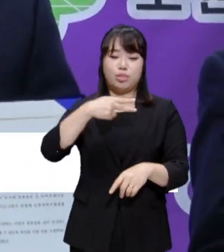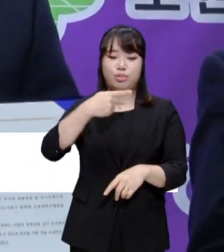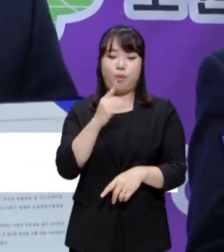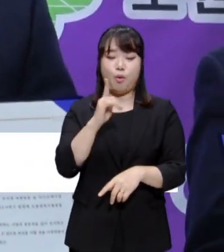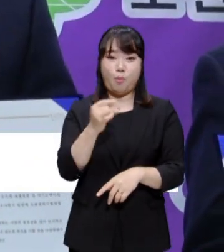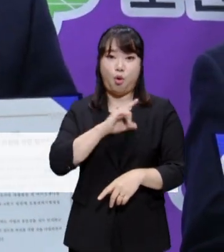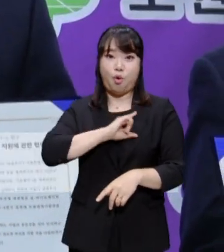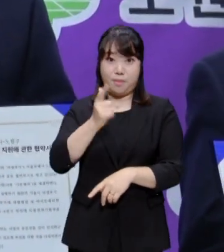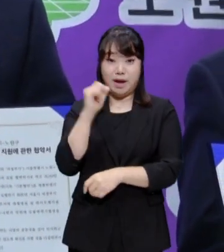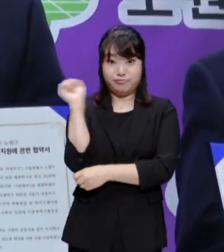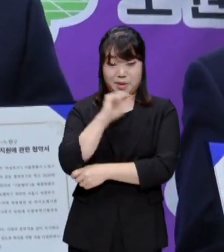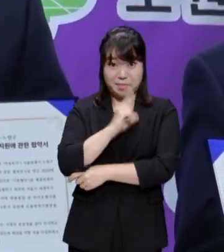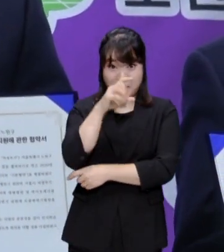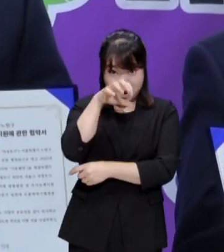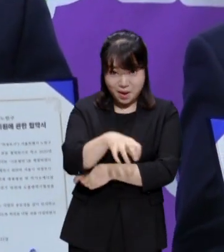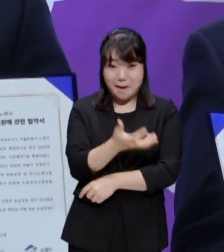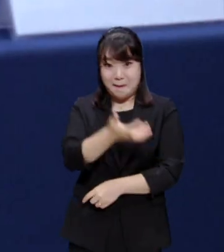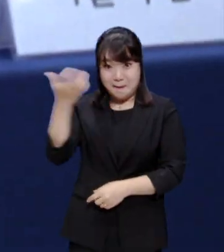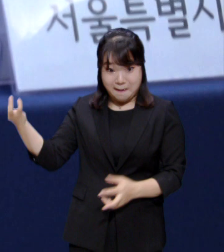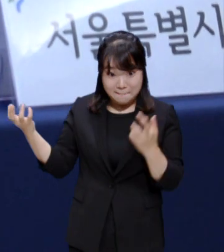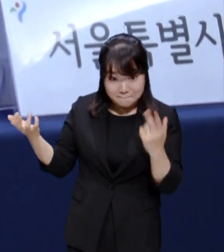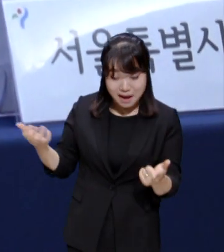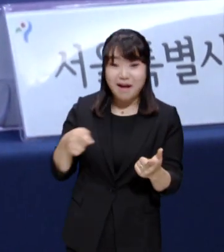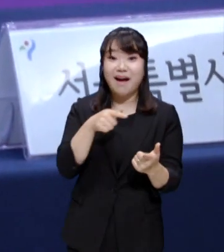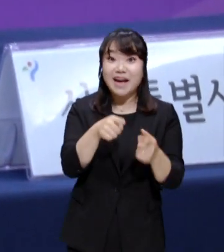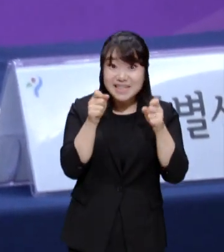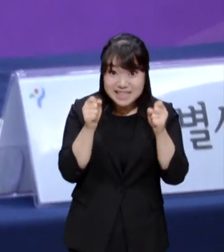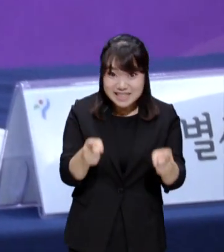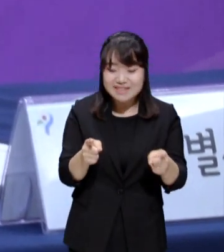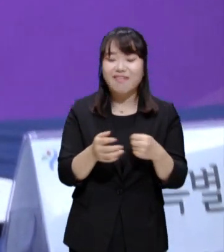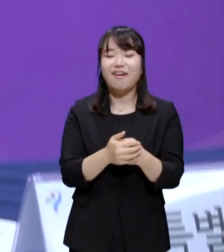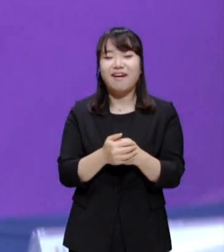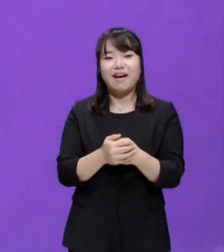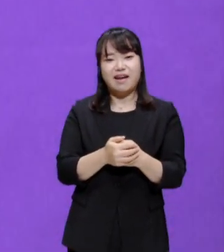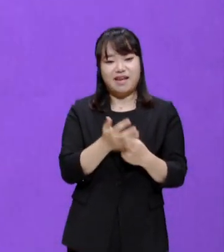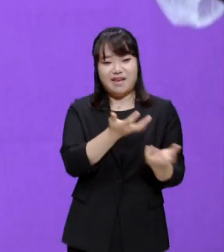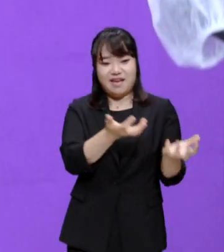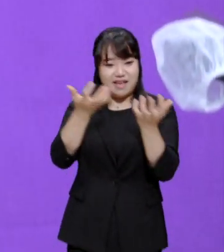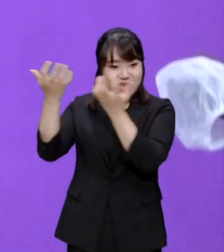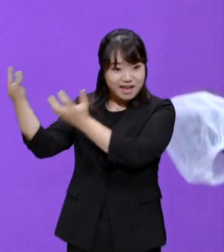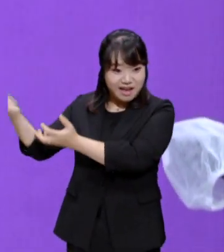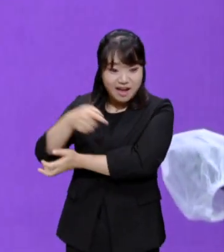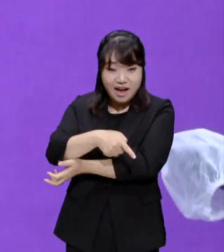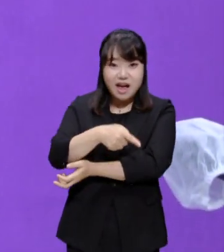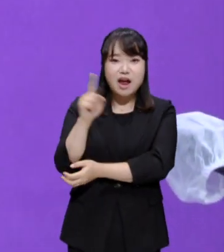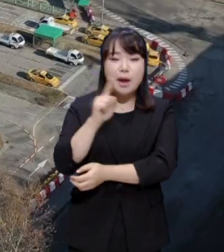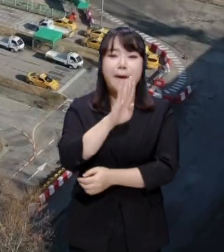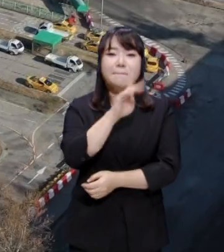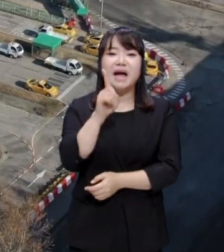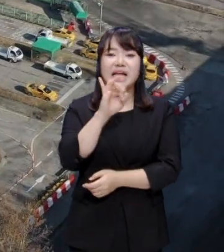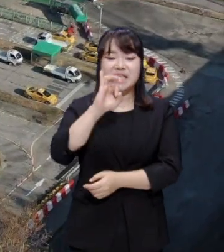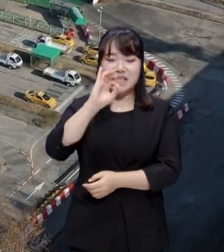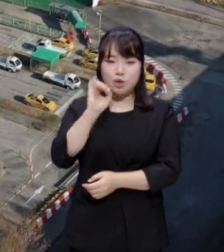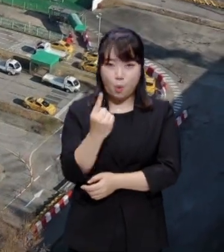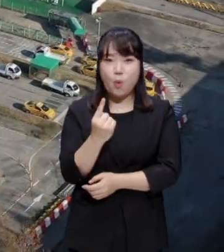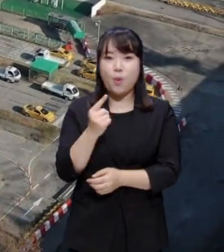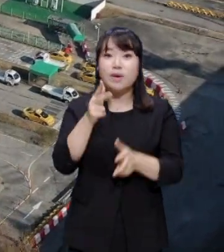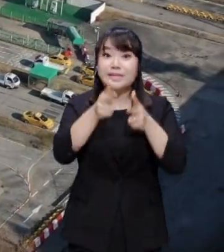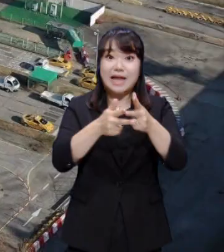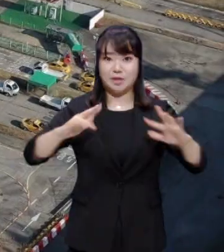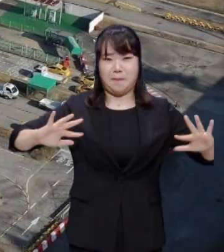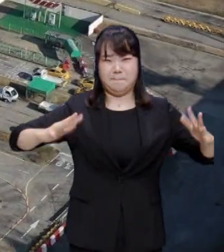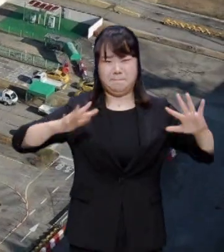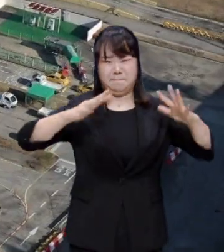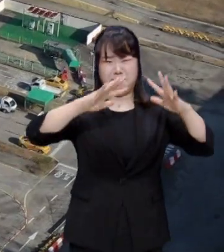실시 협약을 맺었습니다. 시험장이 옮겨가고 남은 부지에는 바이오메디컬 산업단지를 조성해 새 지역의